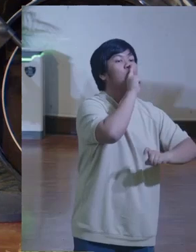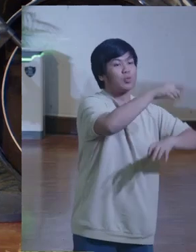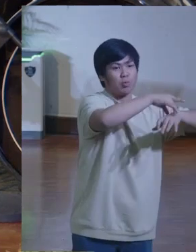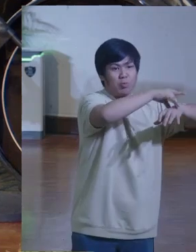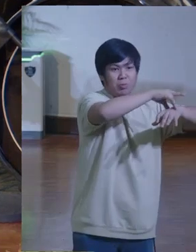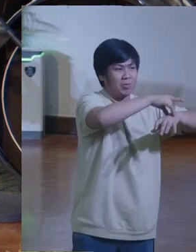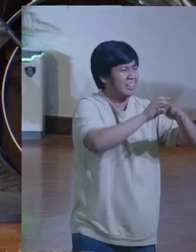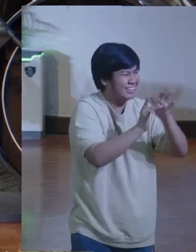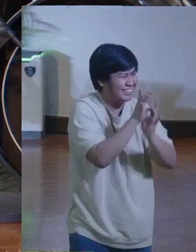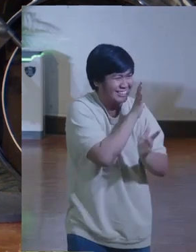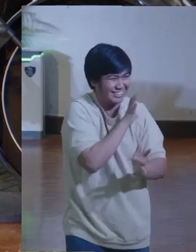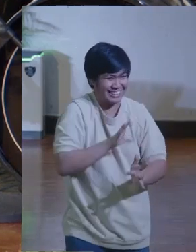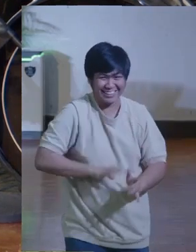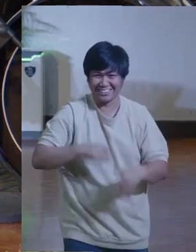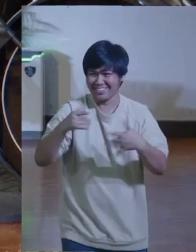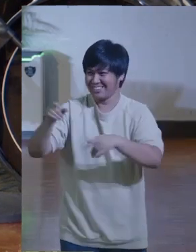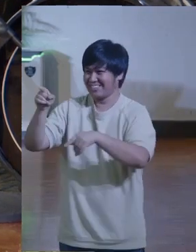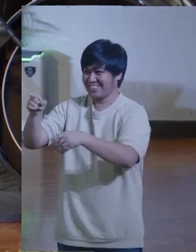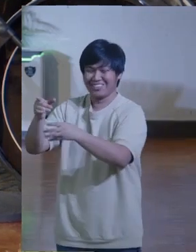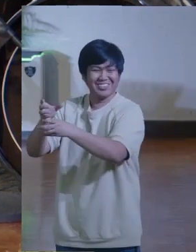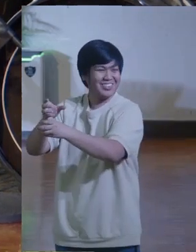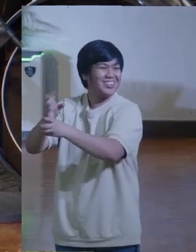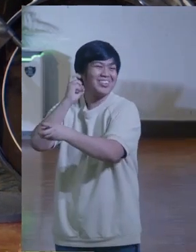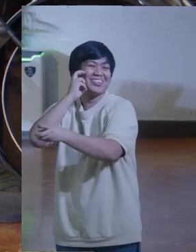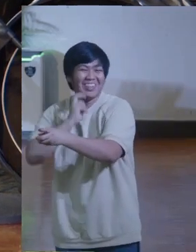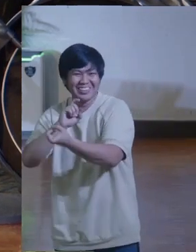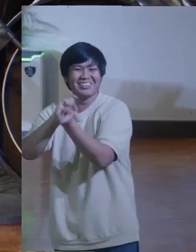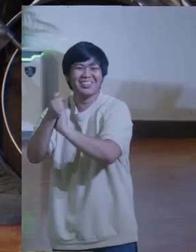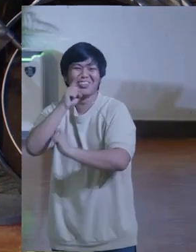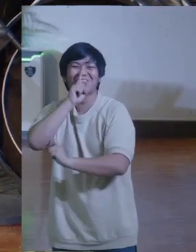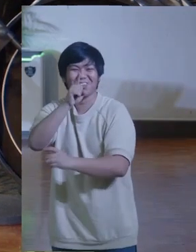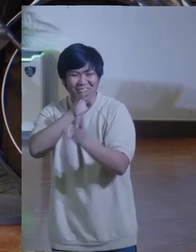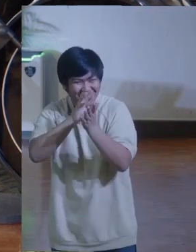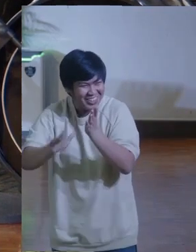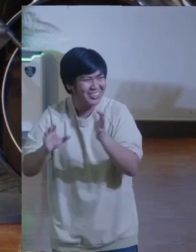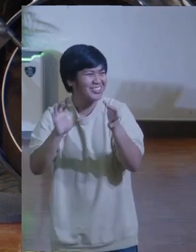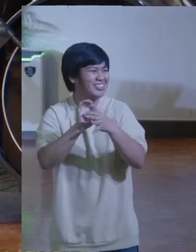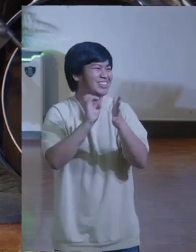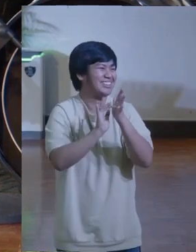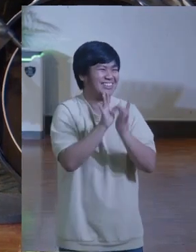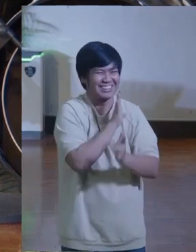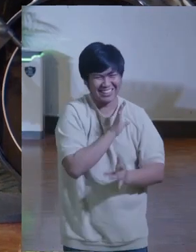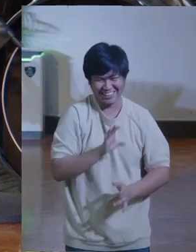katawan talaga at dugo ni Kristo talaga ang wafer na iyon.